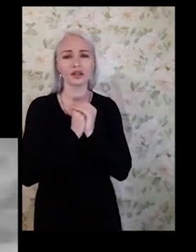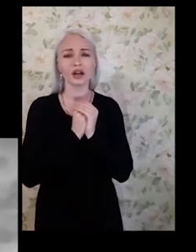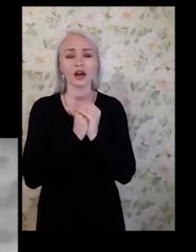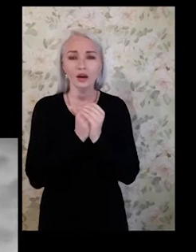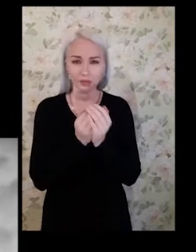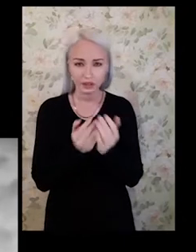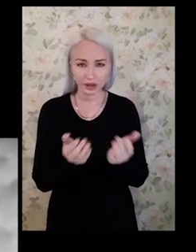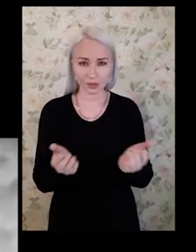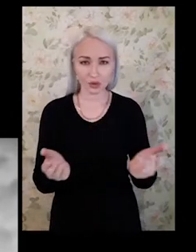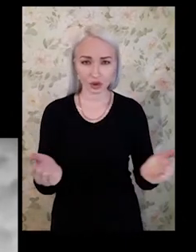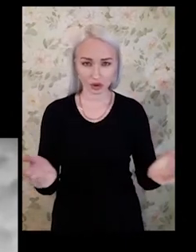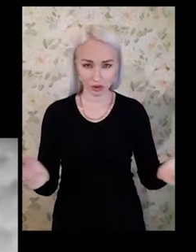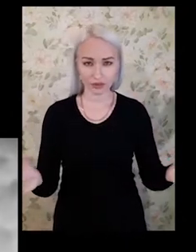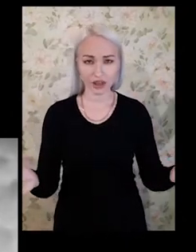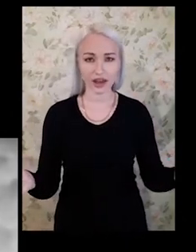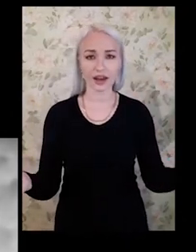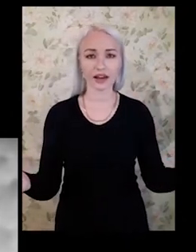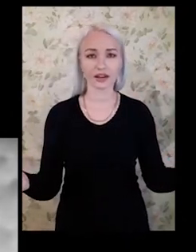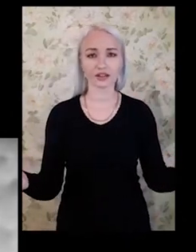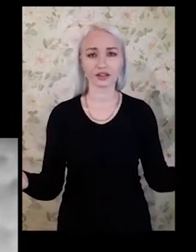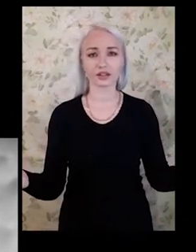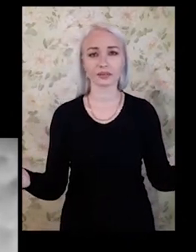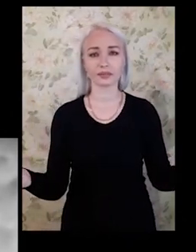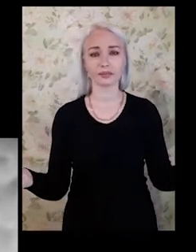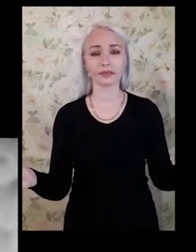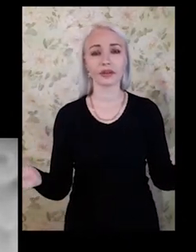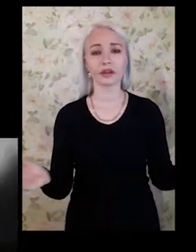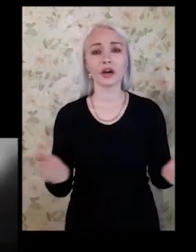ждать, потому что верит,